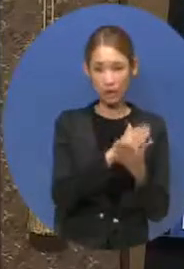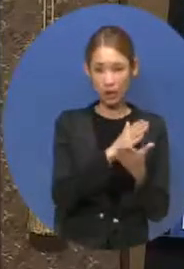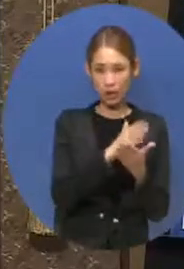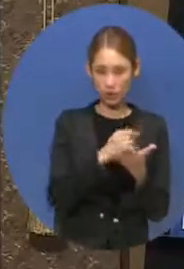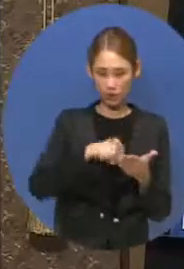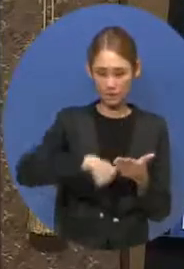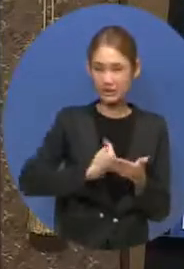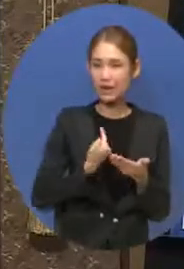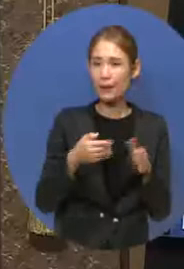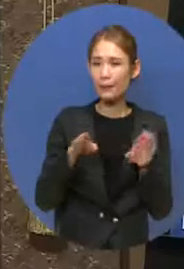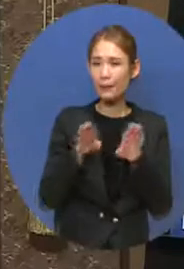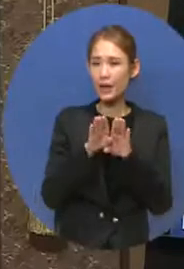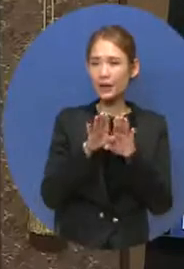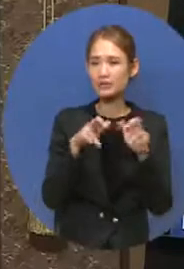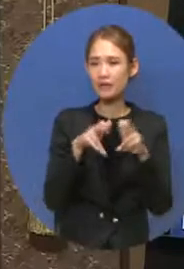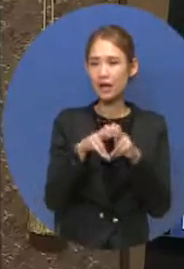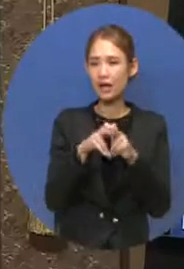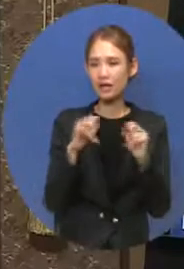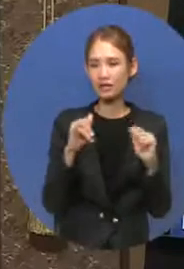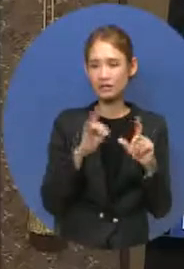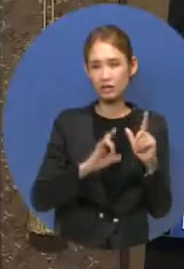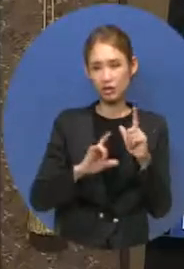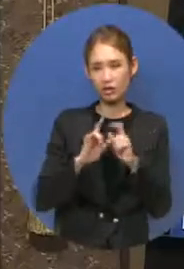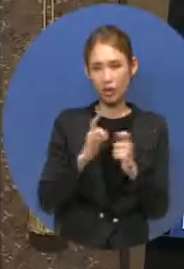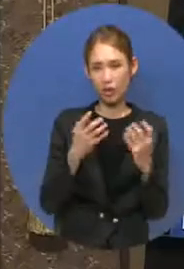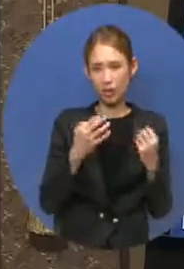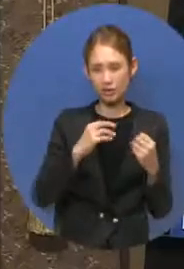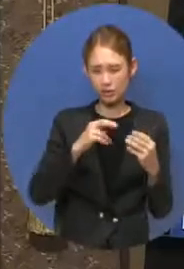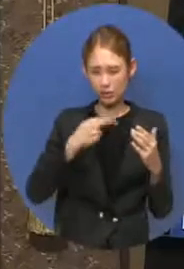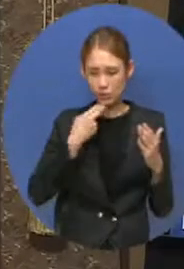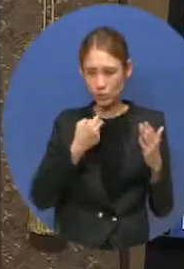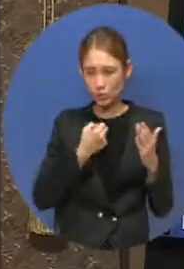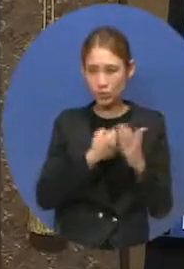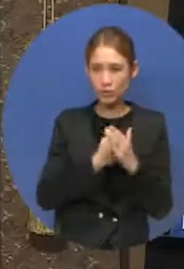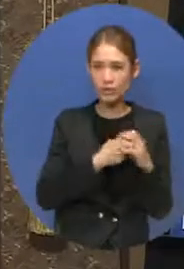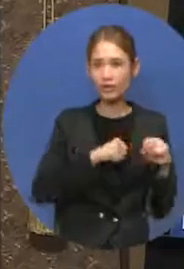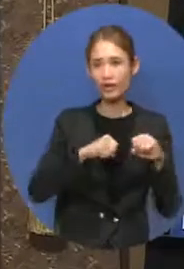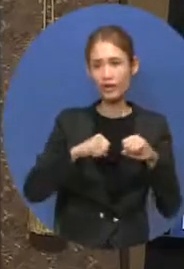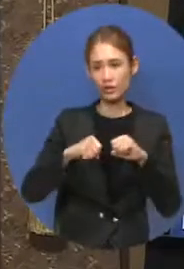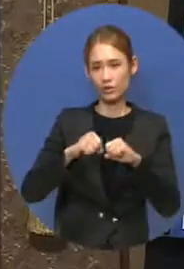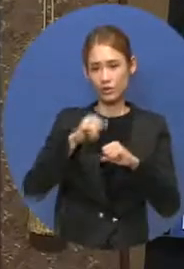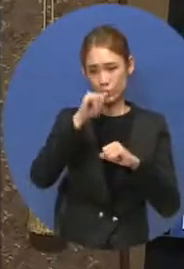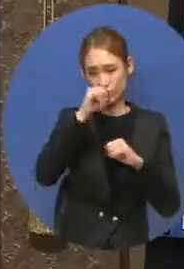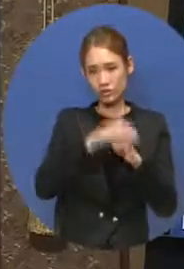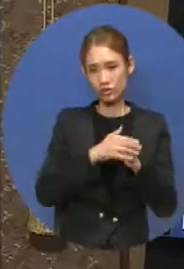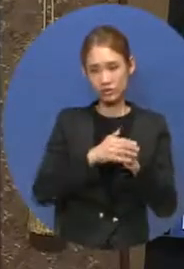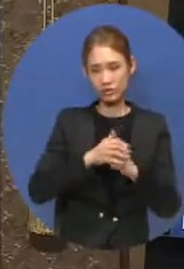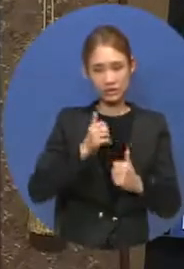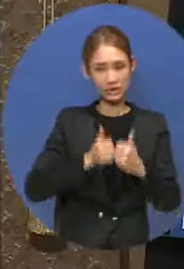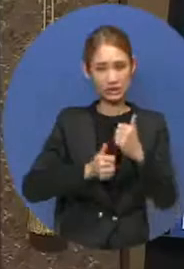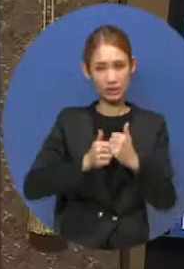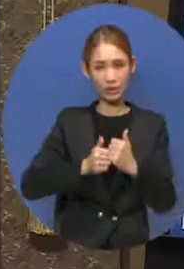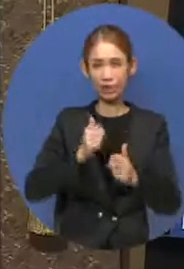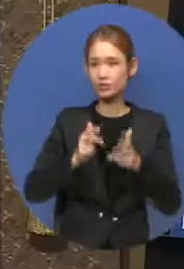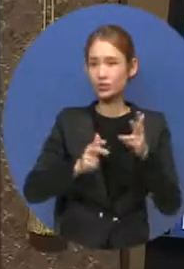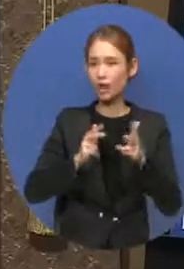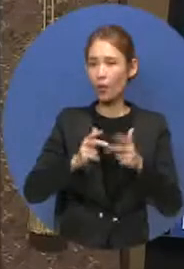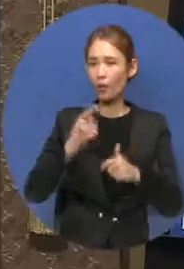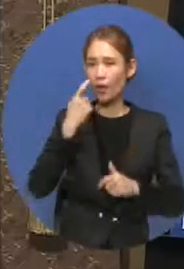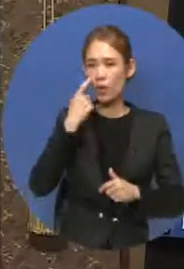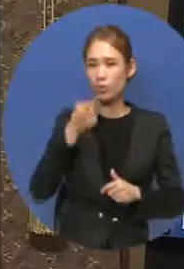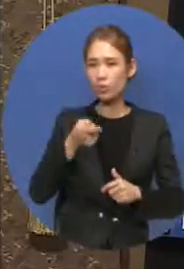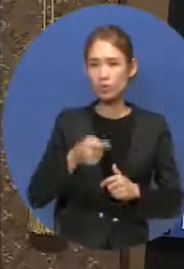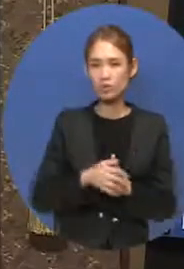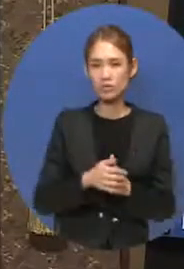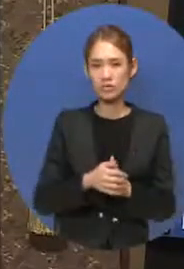지적장애보다는 네. 자폐성장애인이 훨씬 더 많이 도전적 행동을 하시고요. 네. 저희가 이 시범사업을 하다 보니까 네.